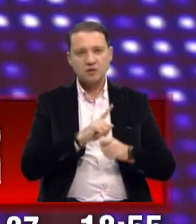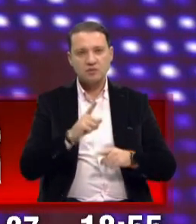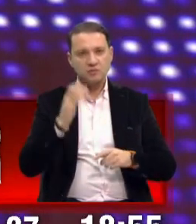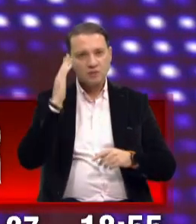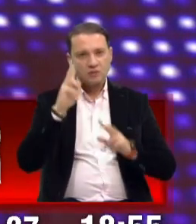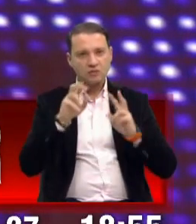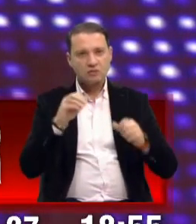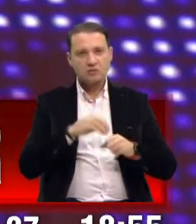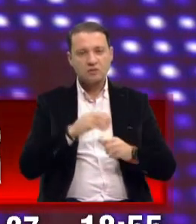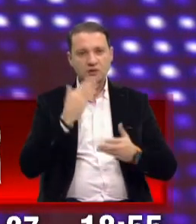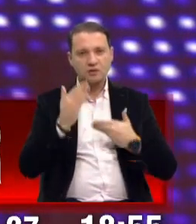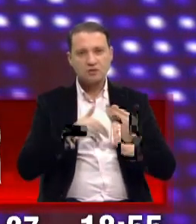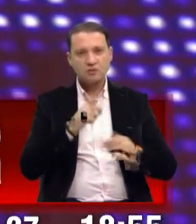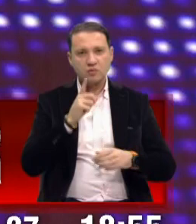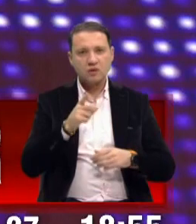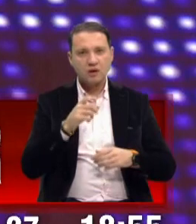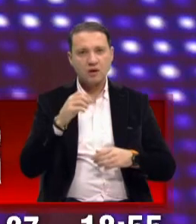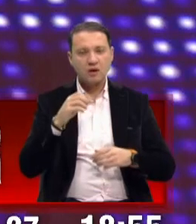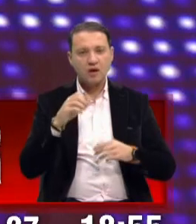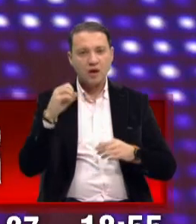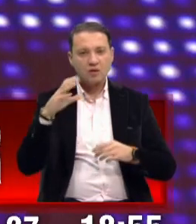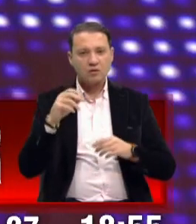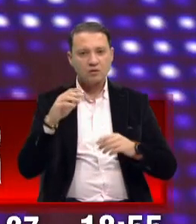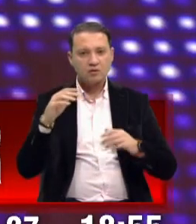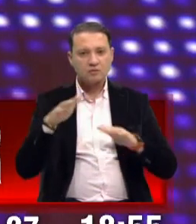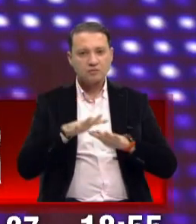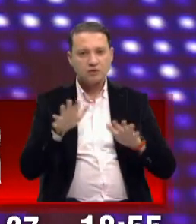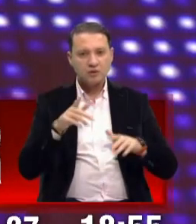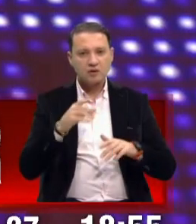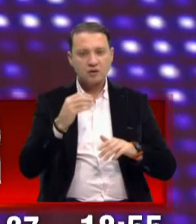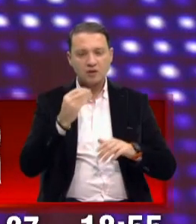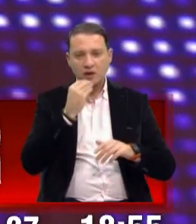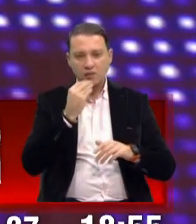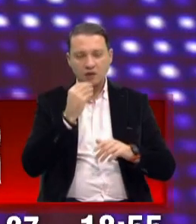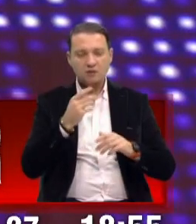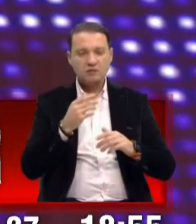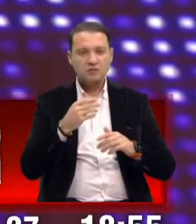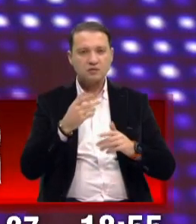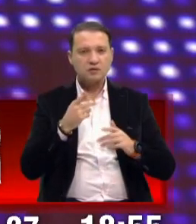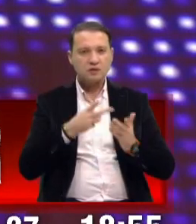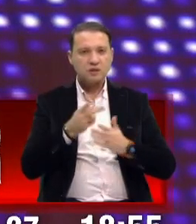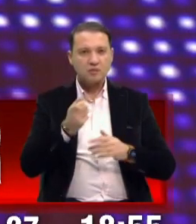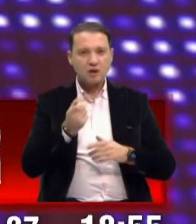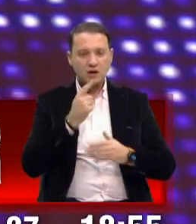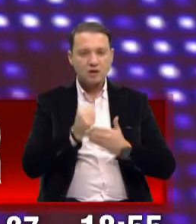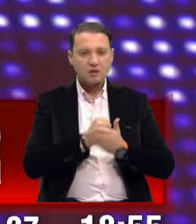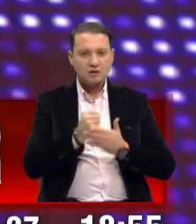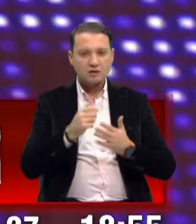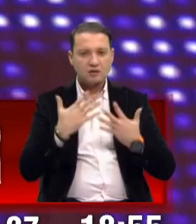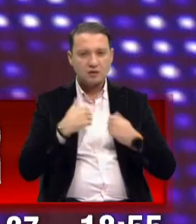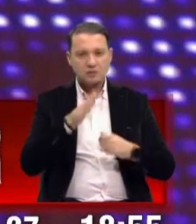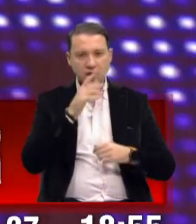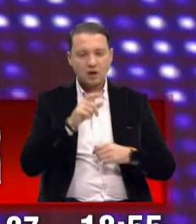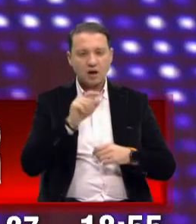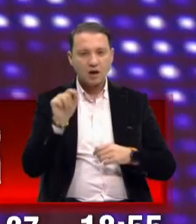başlıklar altında topladı Bunlar elektromanyetik dalgalar raf ömrü uzun gıdalar tarım ilaçları sağlıklı bildiğimiz